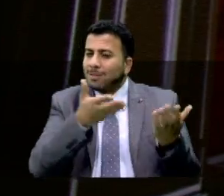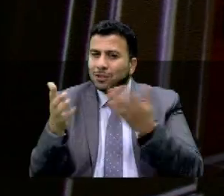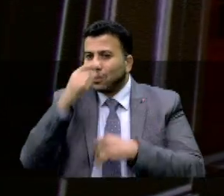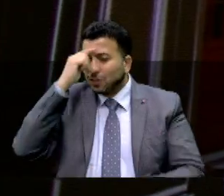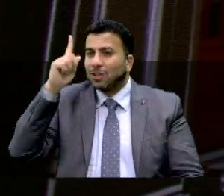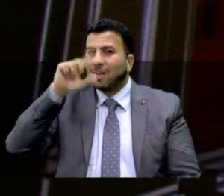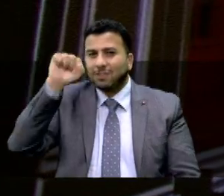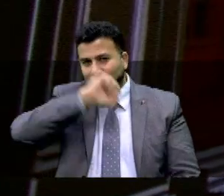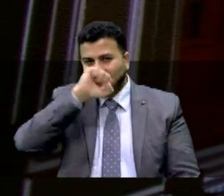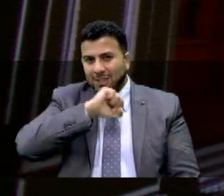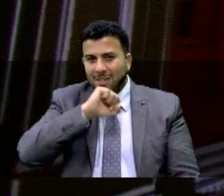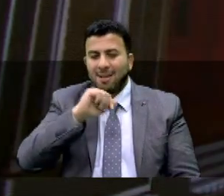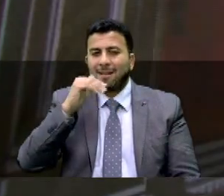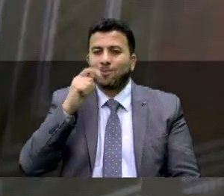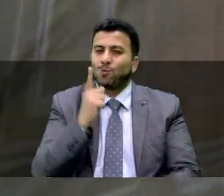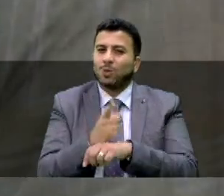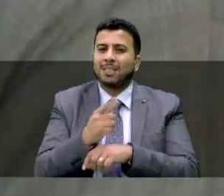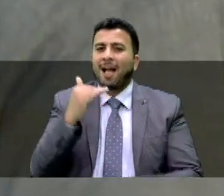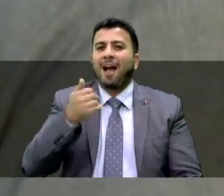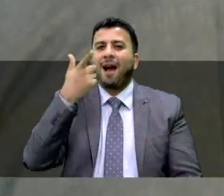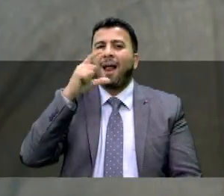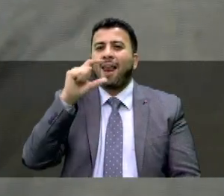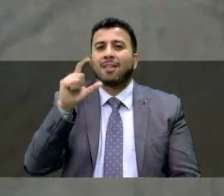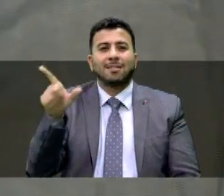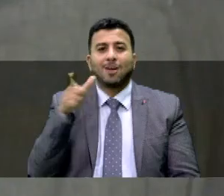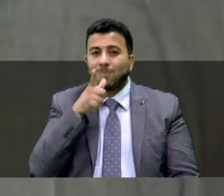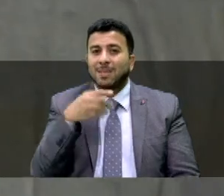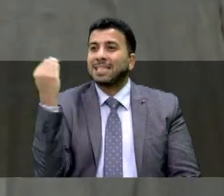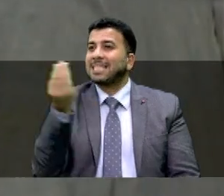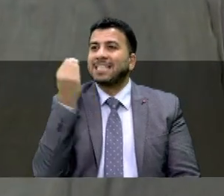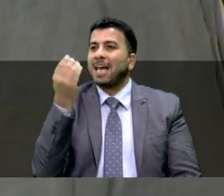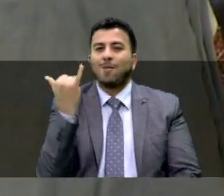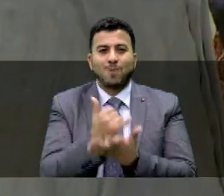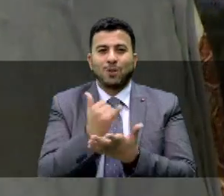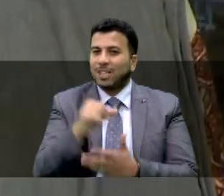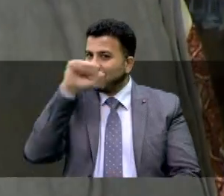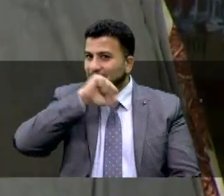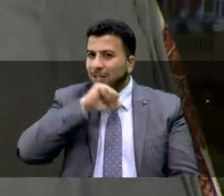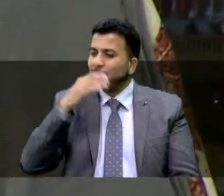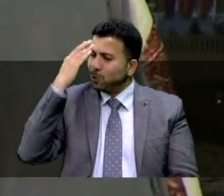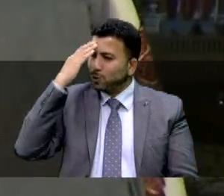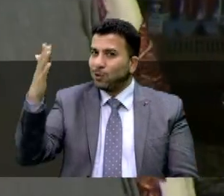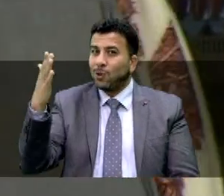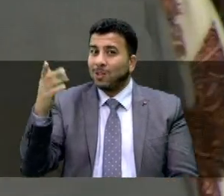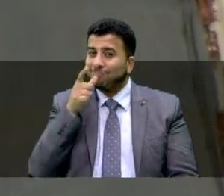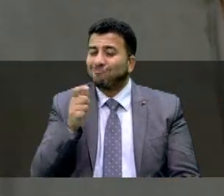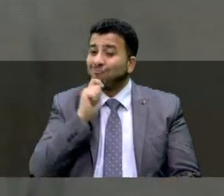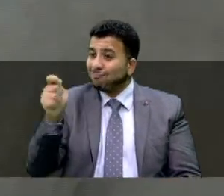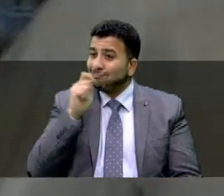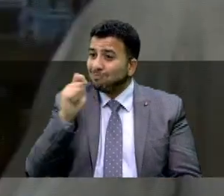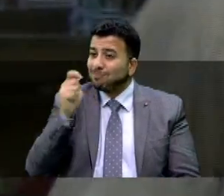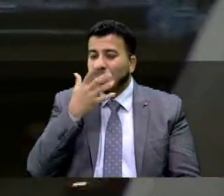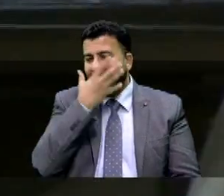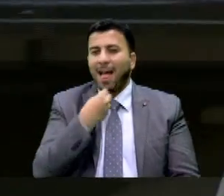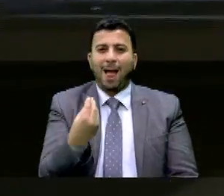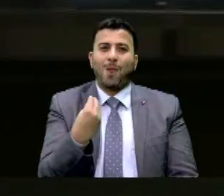الشارقة. سعادة خالد جاسم المدفع رئيس هيئة الإنماء التجاري والسياحي بإمارة الشارقة، شكرا جزيلا لك على هذه المداخلة